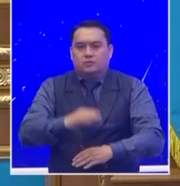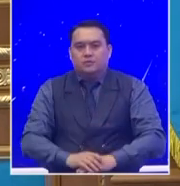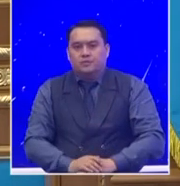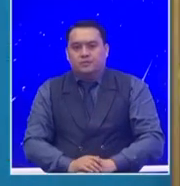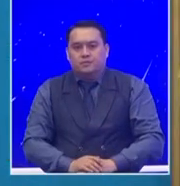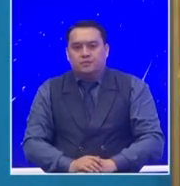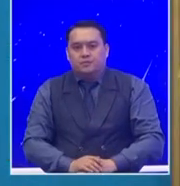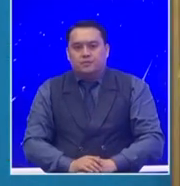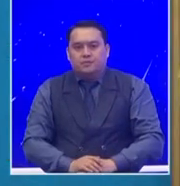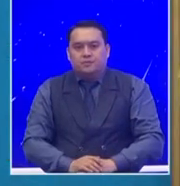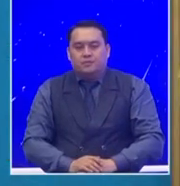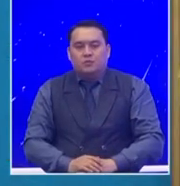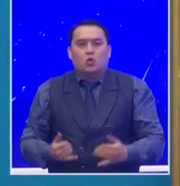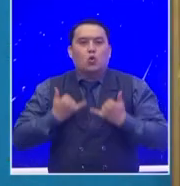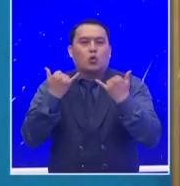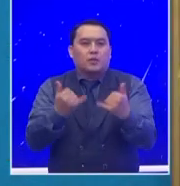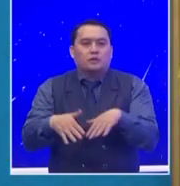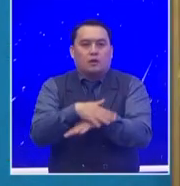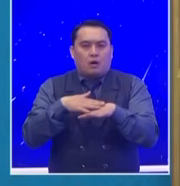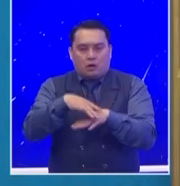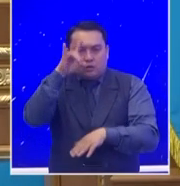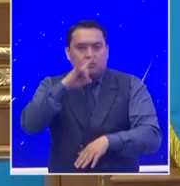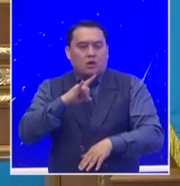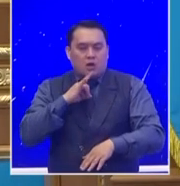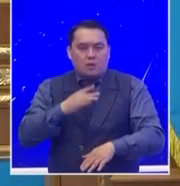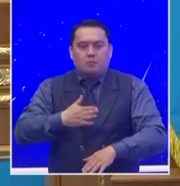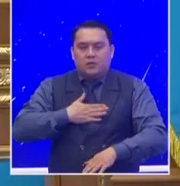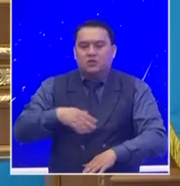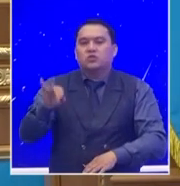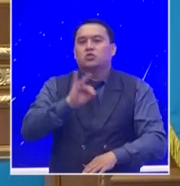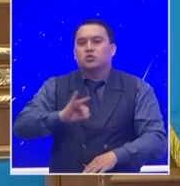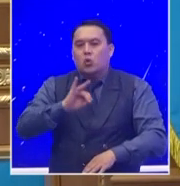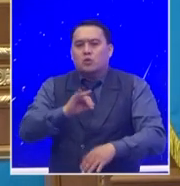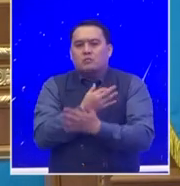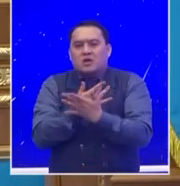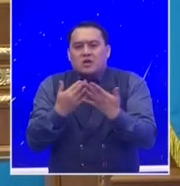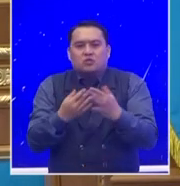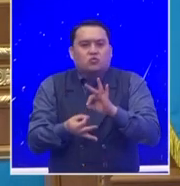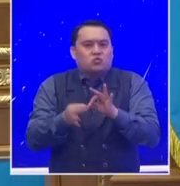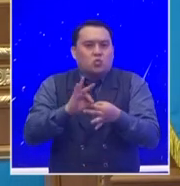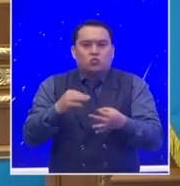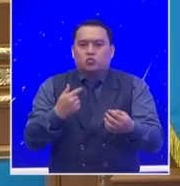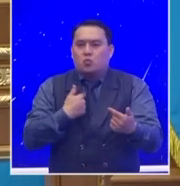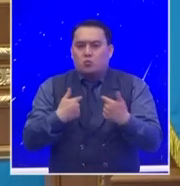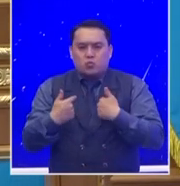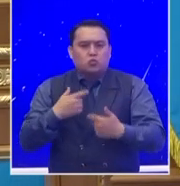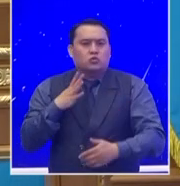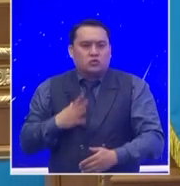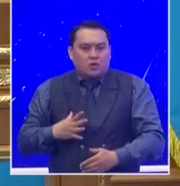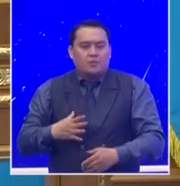тартылады. Құрметті отандастар, біз тарихымызда небір қиындықты бастан өткерген